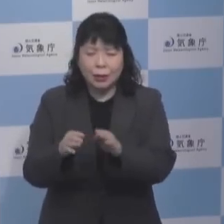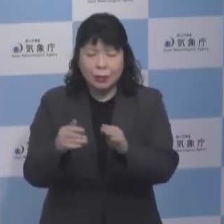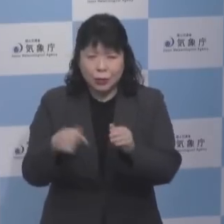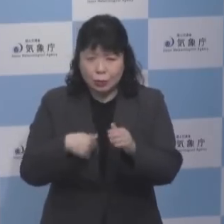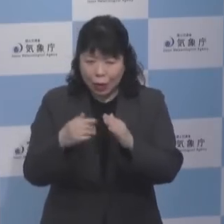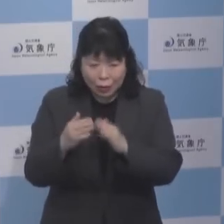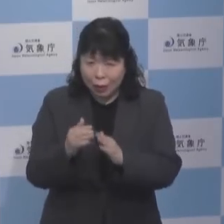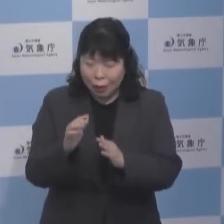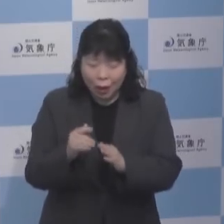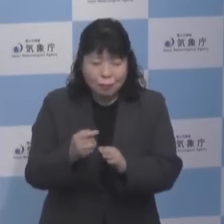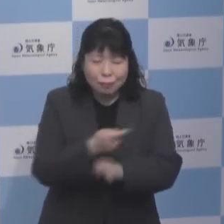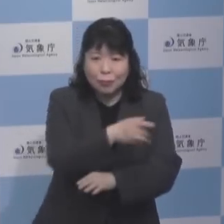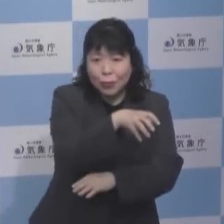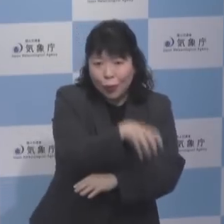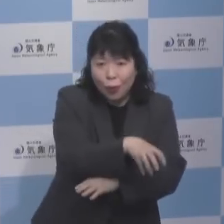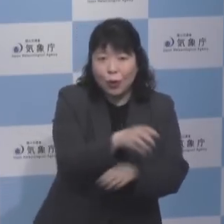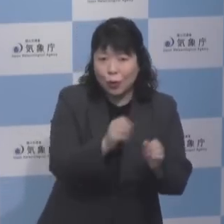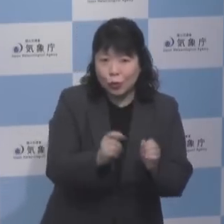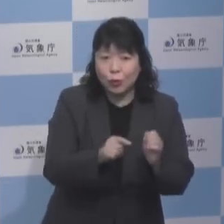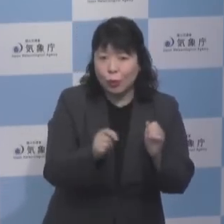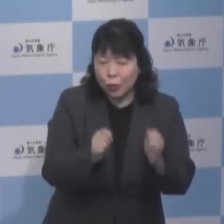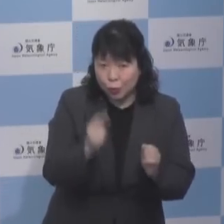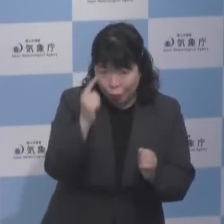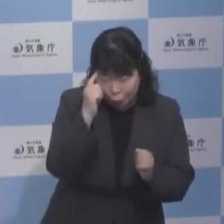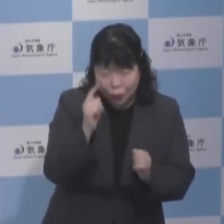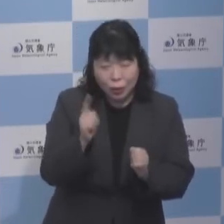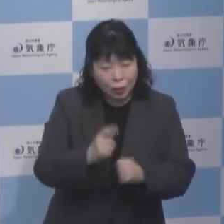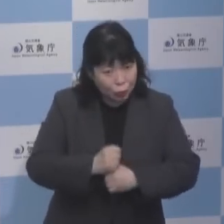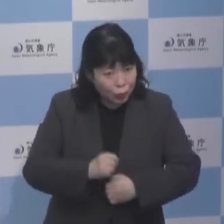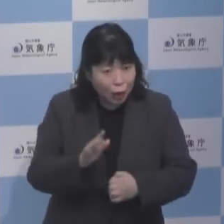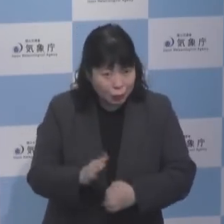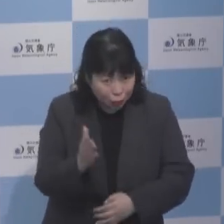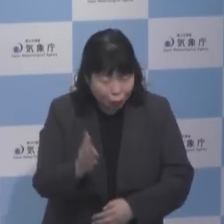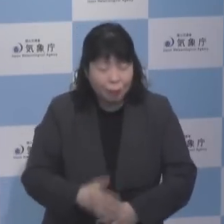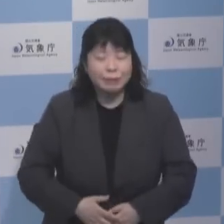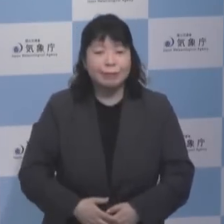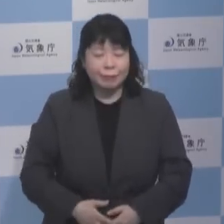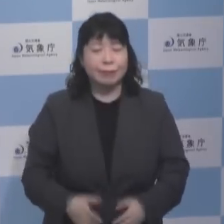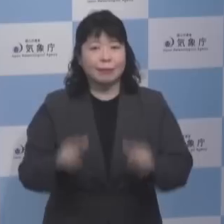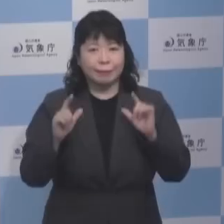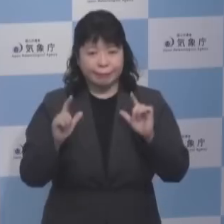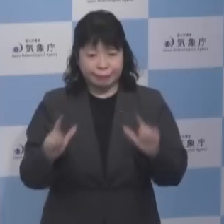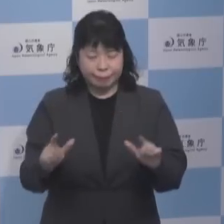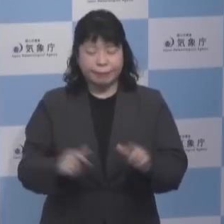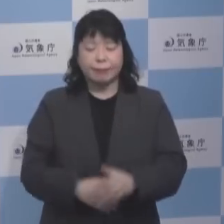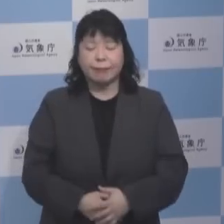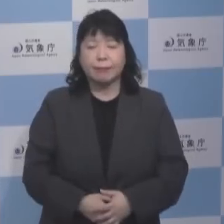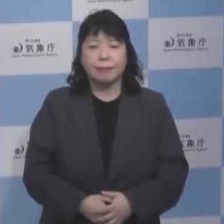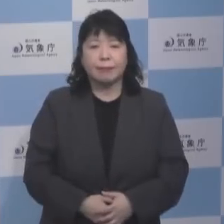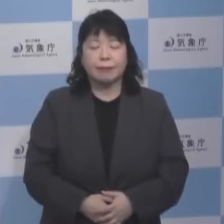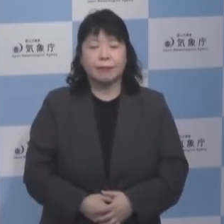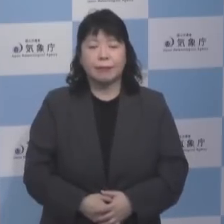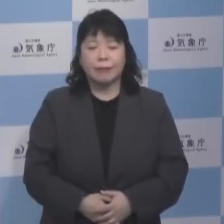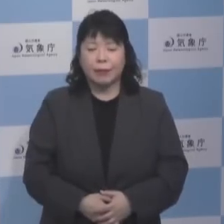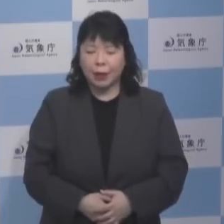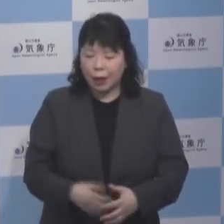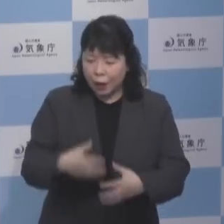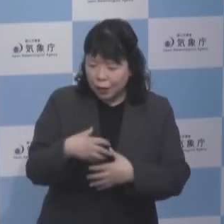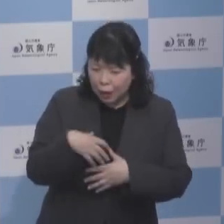方々が取った方がいい行動についてより詳細に教えてください。 そうですね、周囲に危険な場所がない